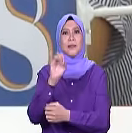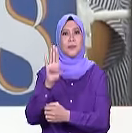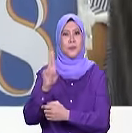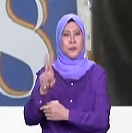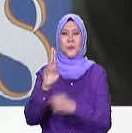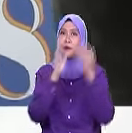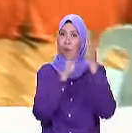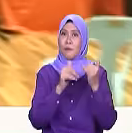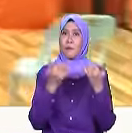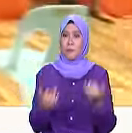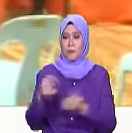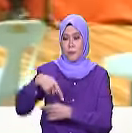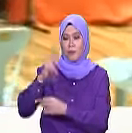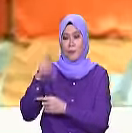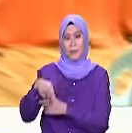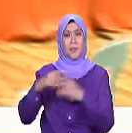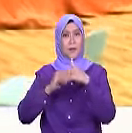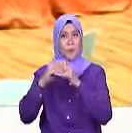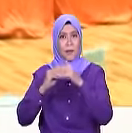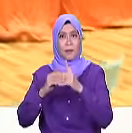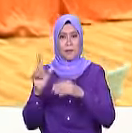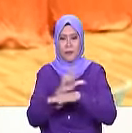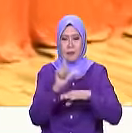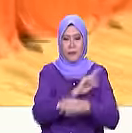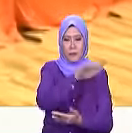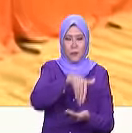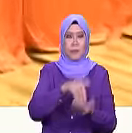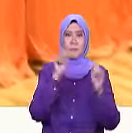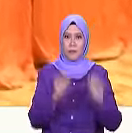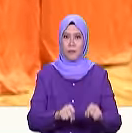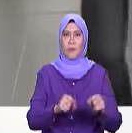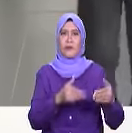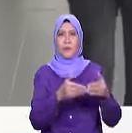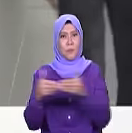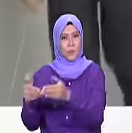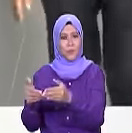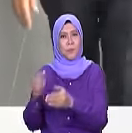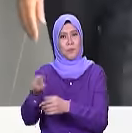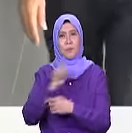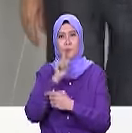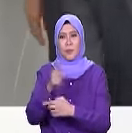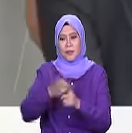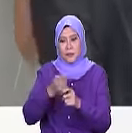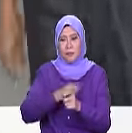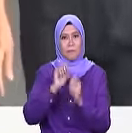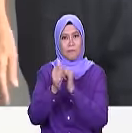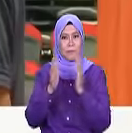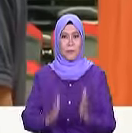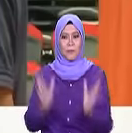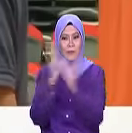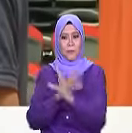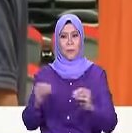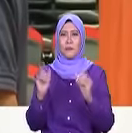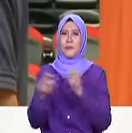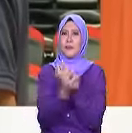Beliau berharap apabila PKP dilonggarkan kelak, latihan berpusat akan dapat disambung semula bagi memastikan setiap atlet Sarawak dapat